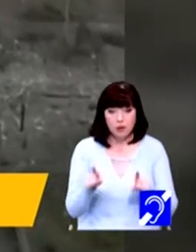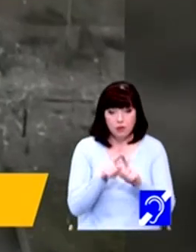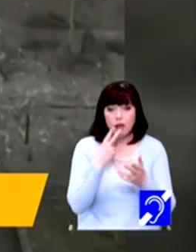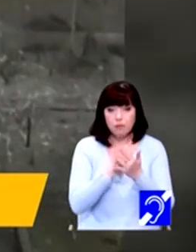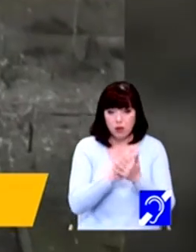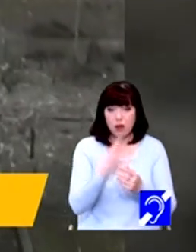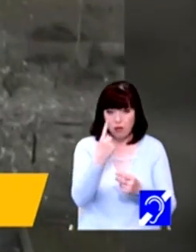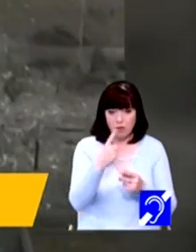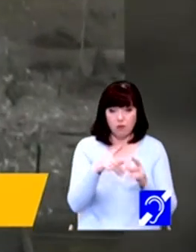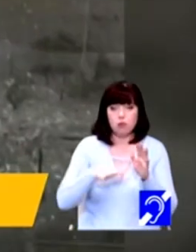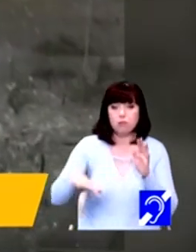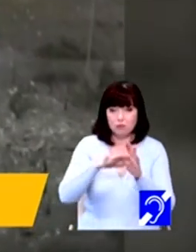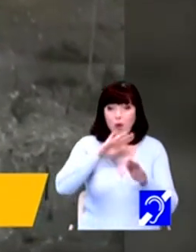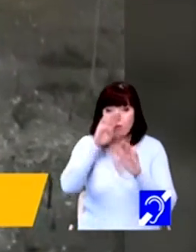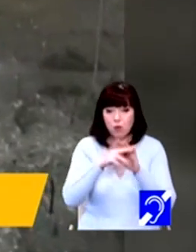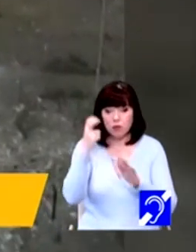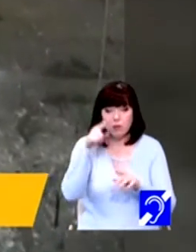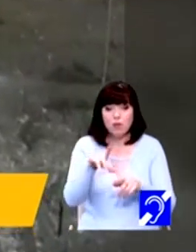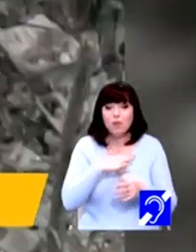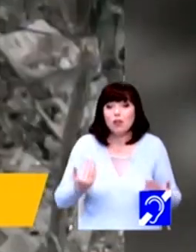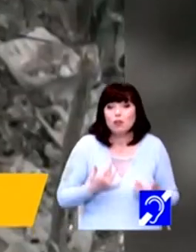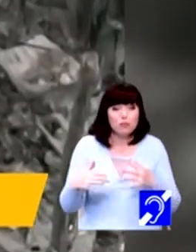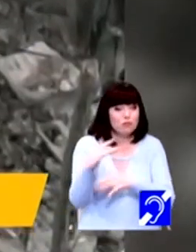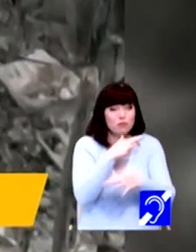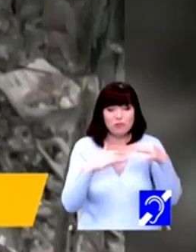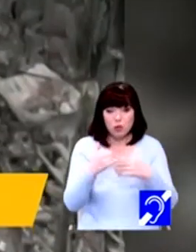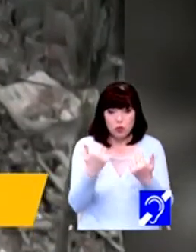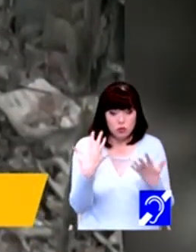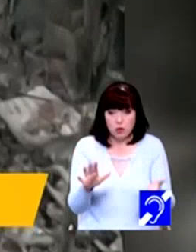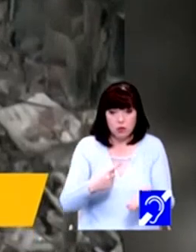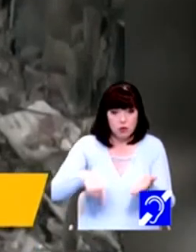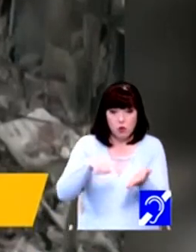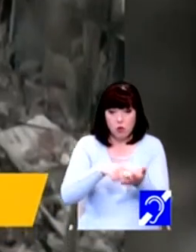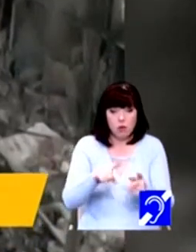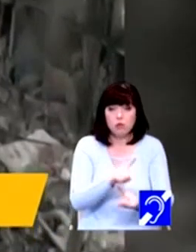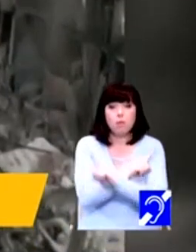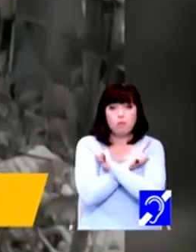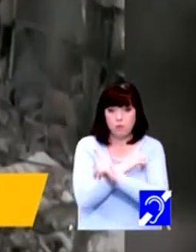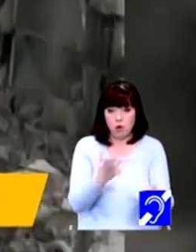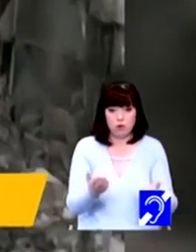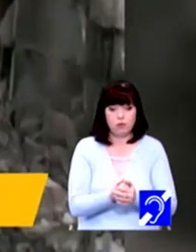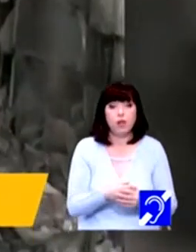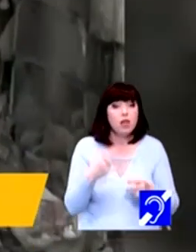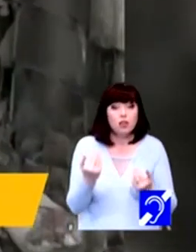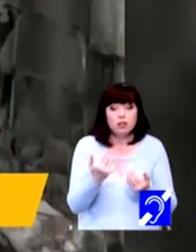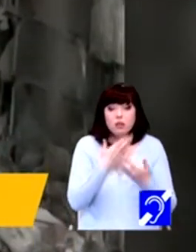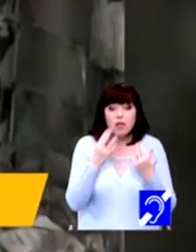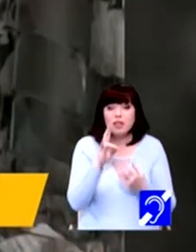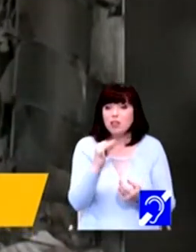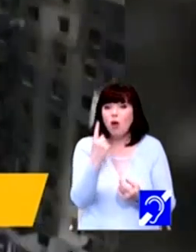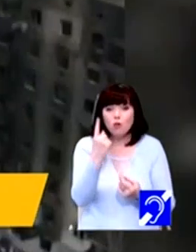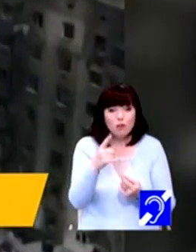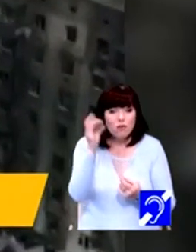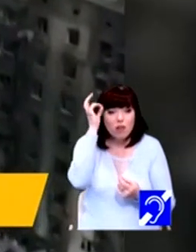suburbia Kievului, dintr-o zonă unde cândva era plină de viață, s-a transformat într-un oraș lovit de apocalipsă. Nu există nicio urmă de